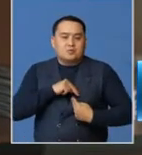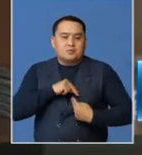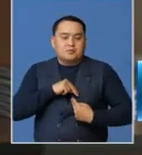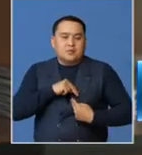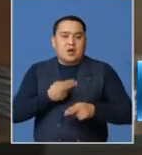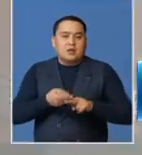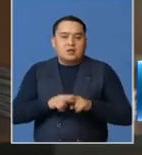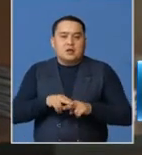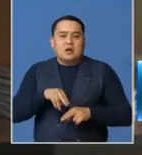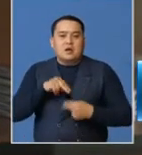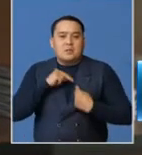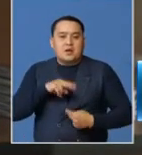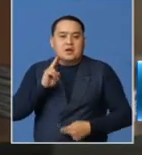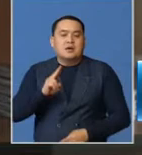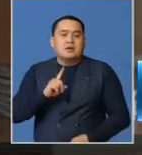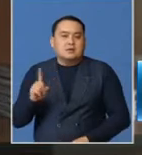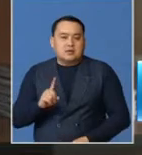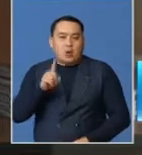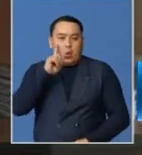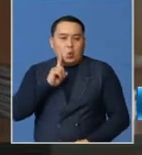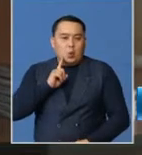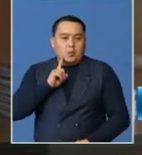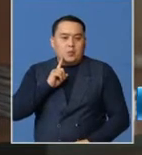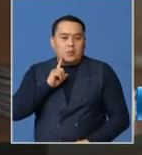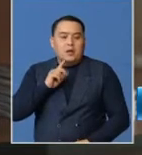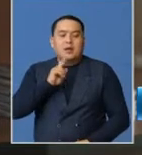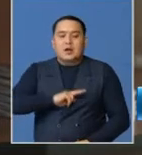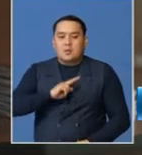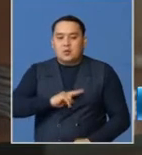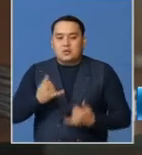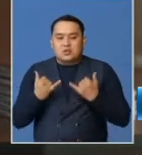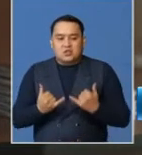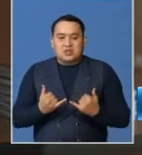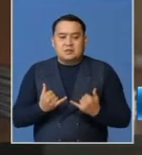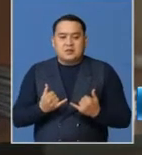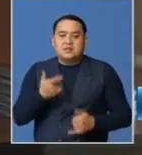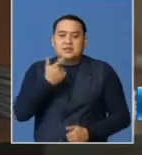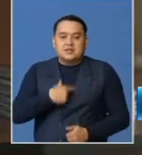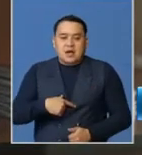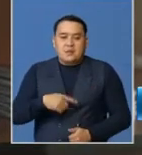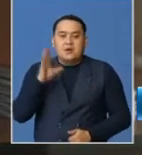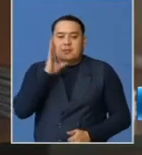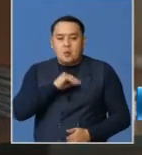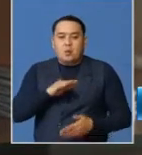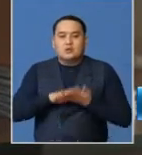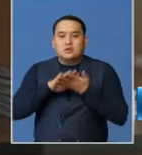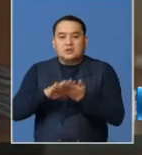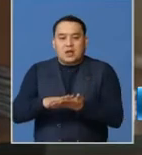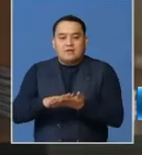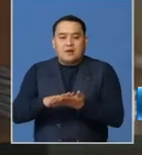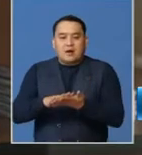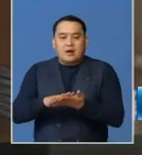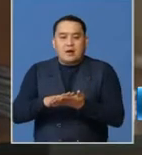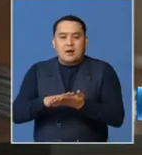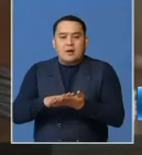Это «Еңбек.кз». Это очень удобная работа. Сейчас мы самостоятельно можем заявки давать. Мы